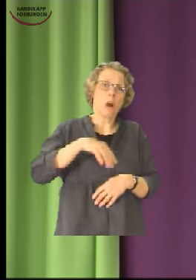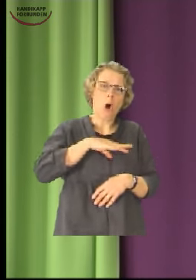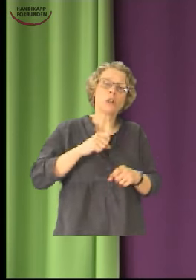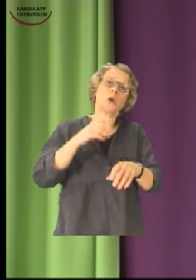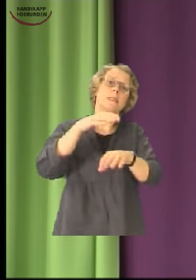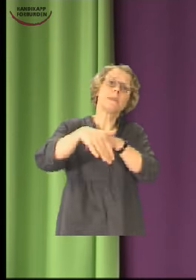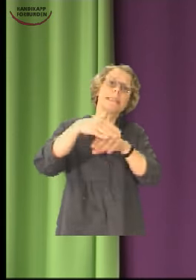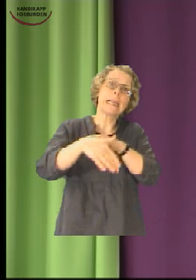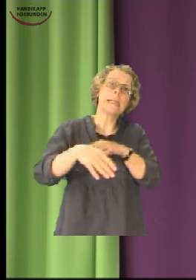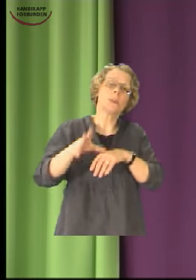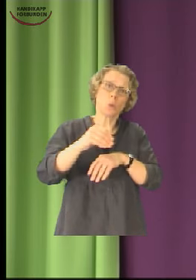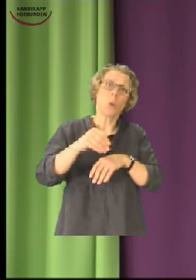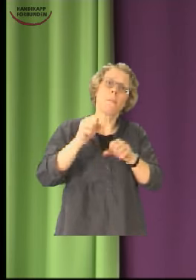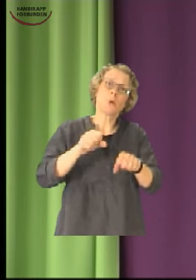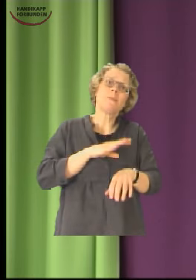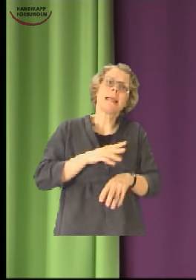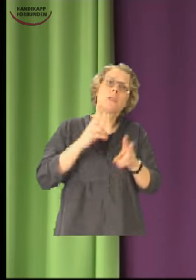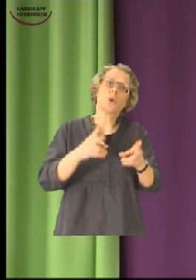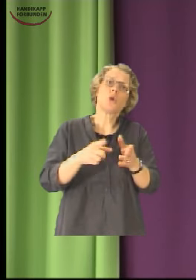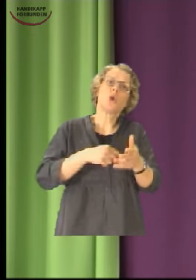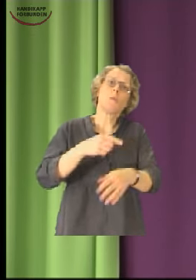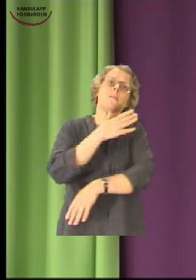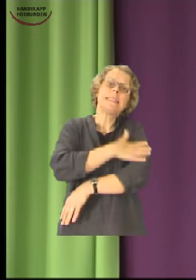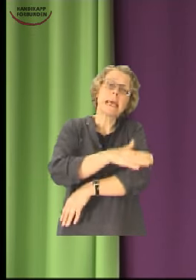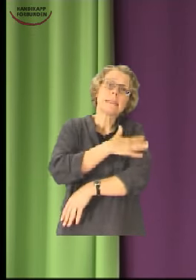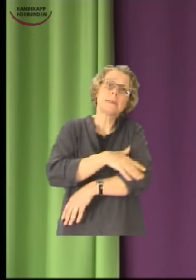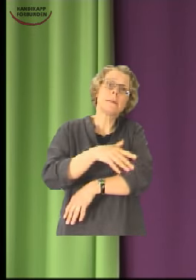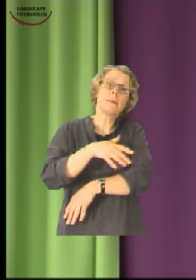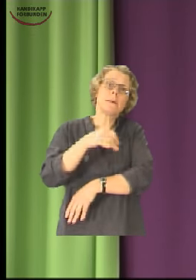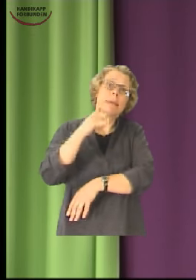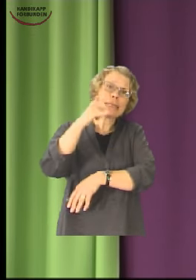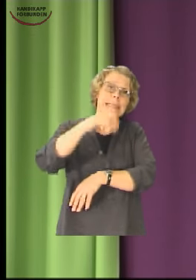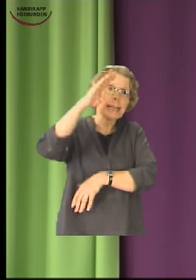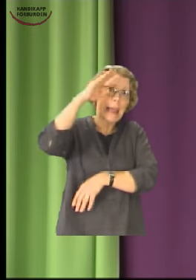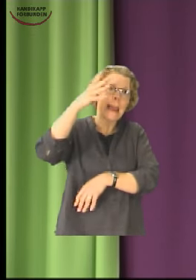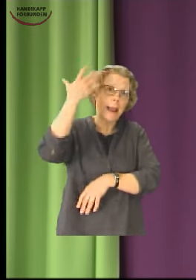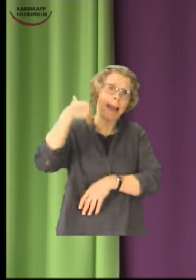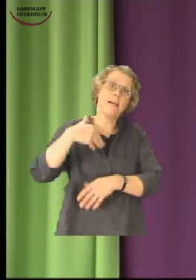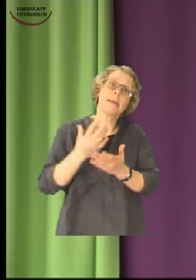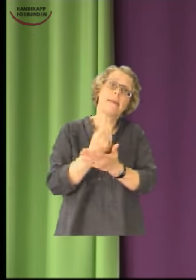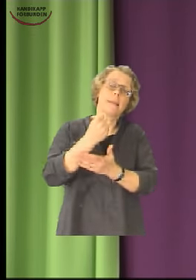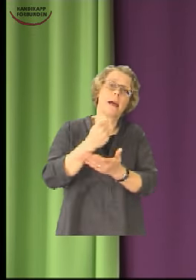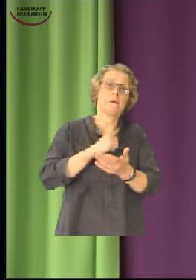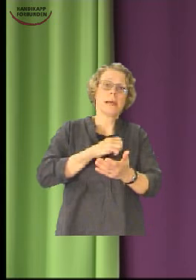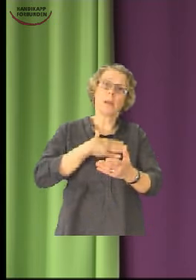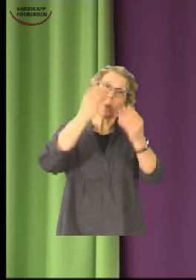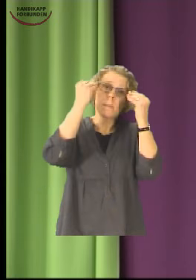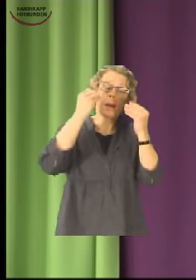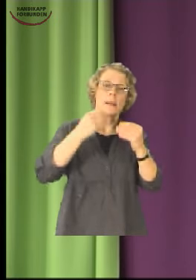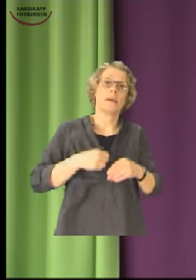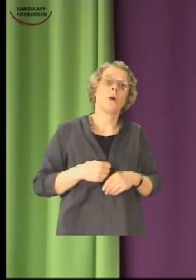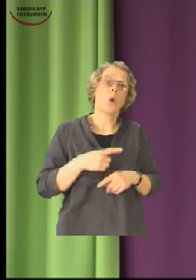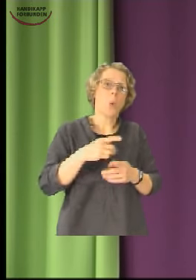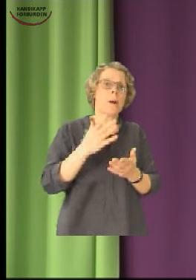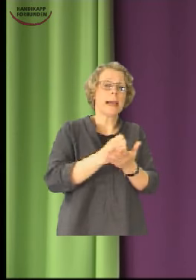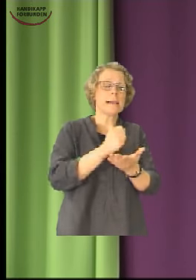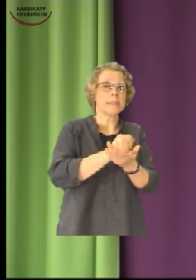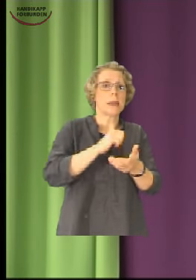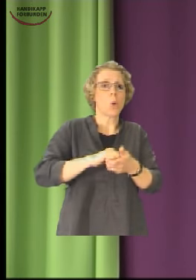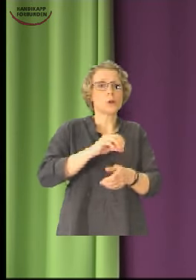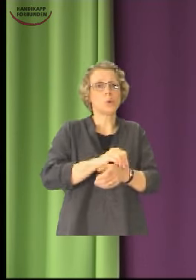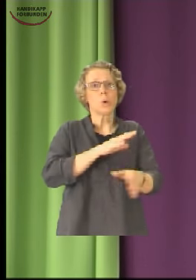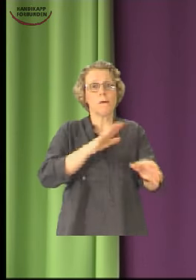kan utbilda sig. Och då väger ofta de stora landstings- och sjukvårdsproducenter då, där man kan utbilda